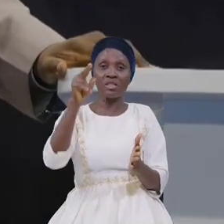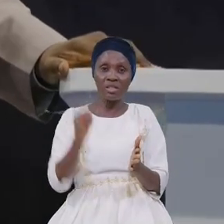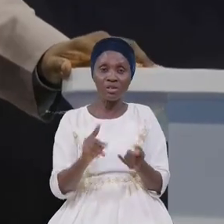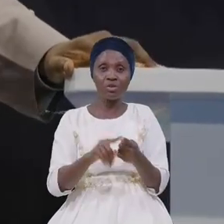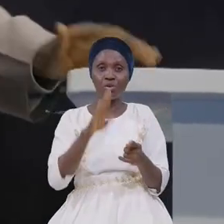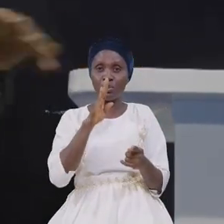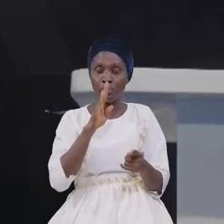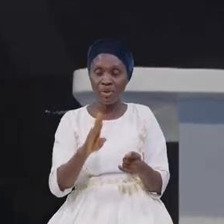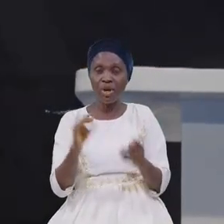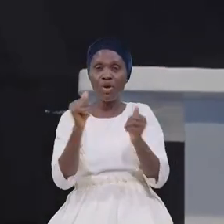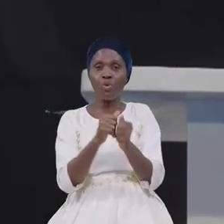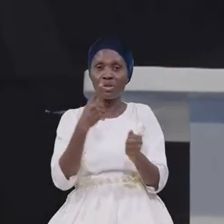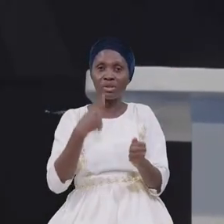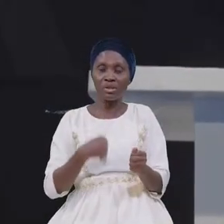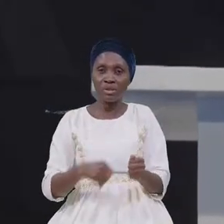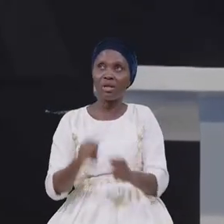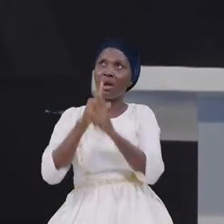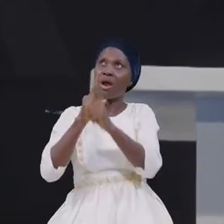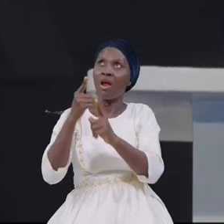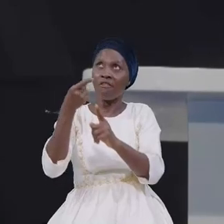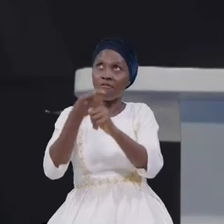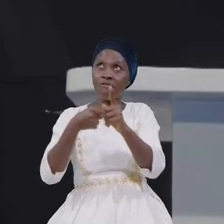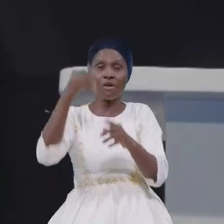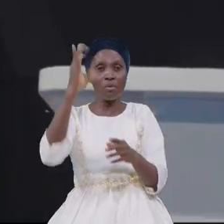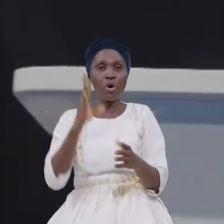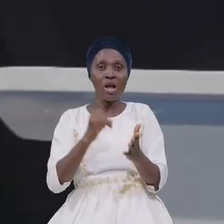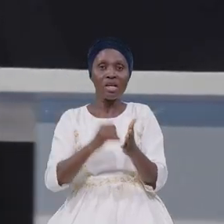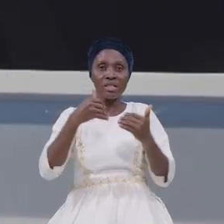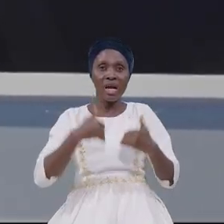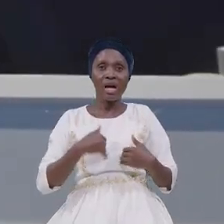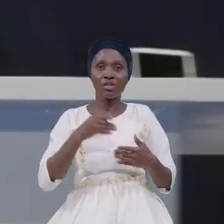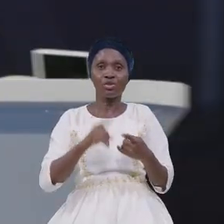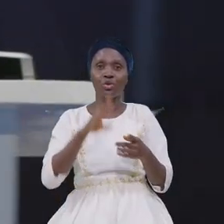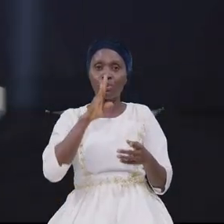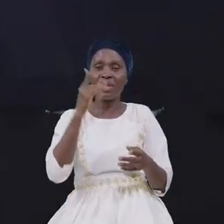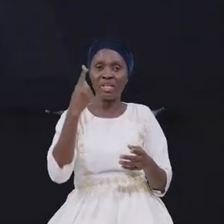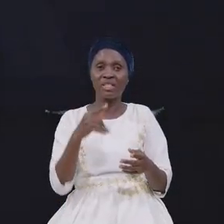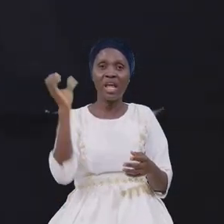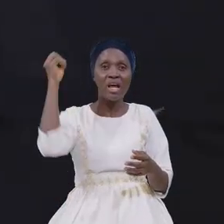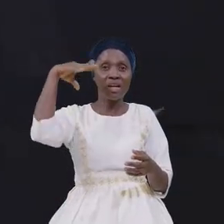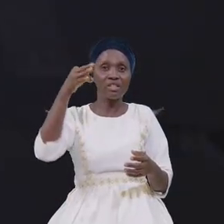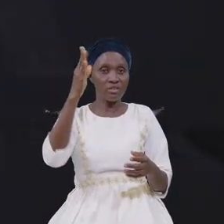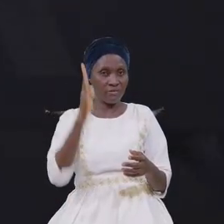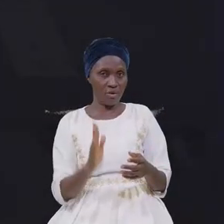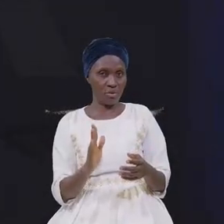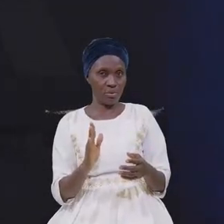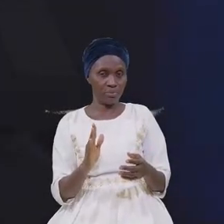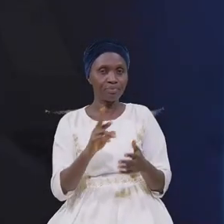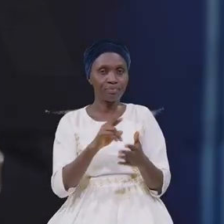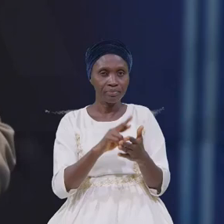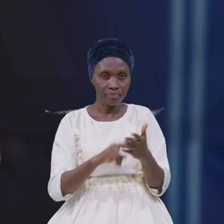toujours, ce doit être la réponse de Dieu, la grâce de Dieu sur vous. Voyons